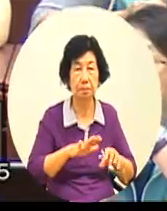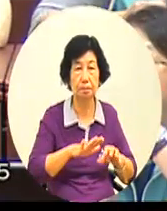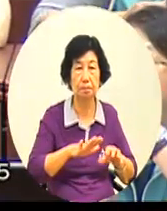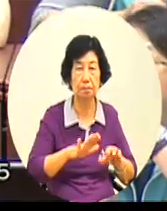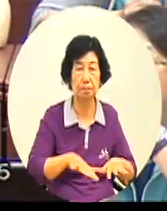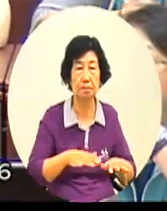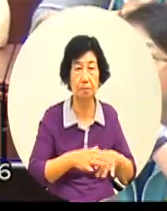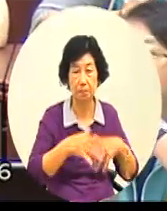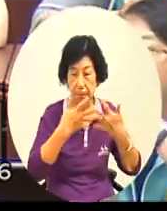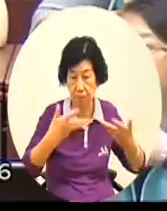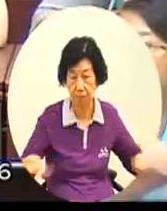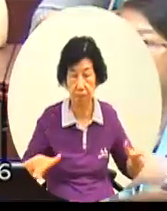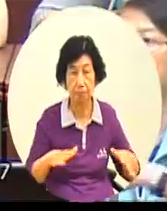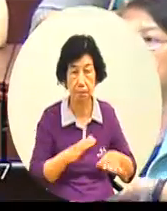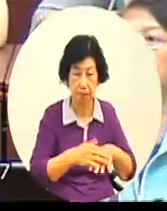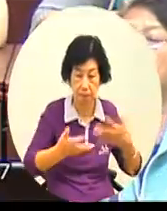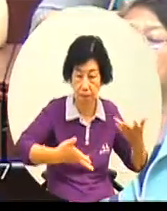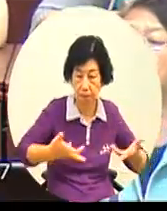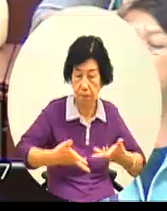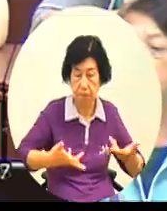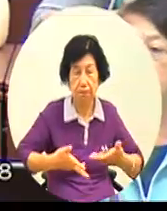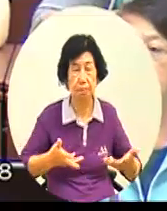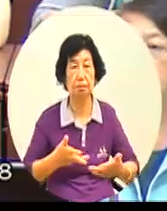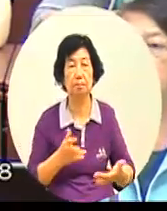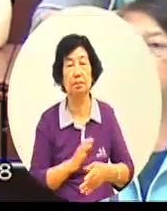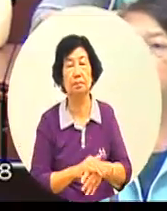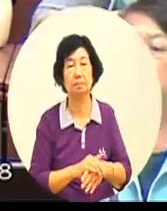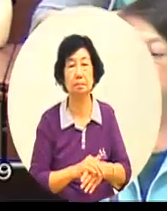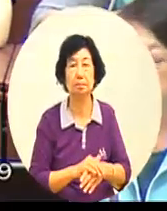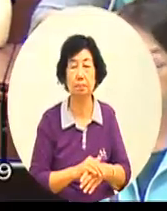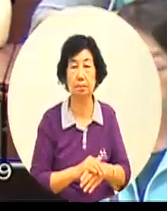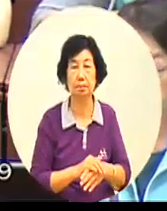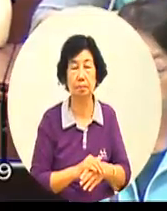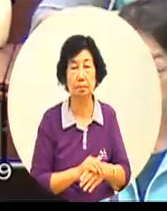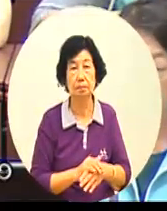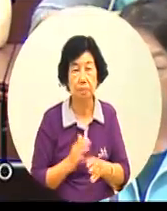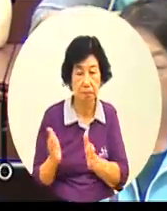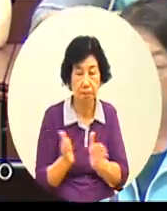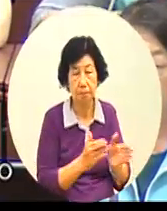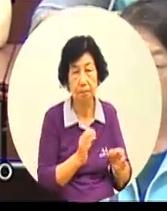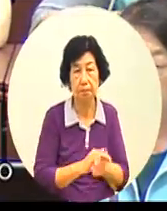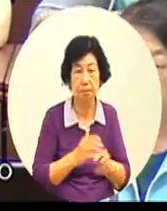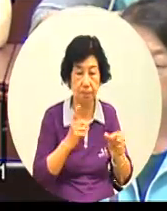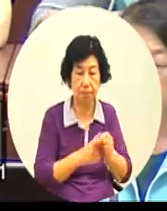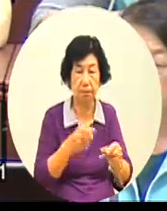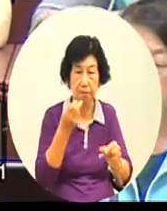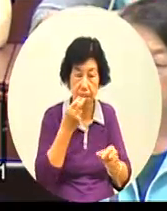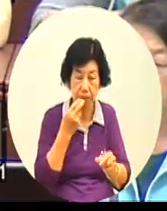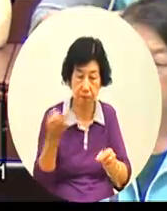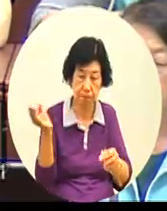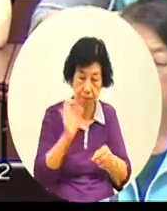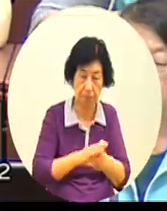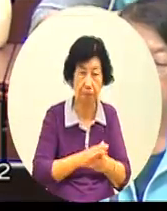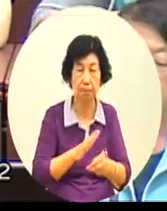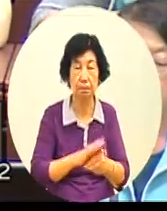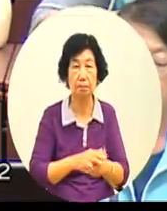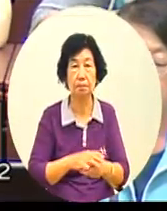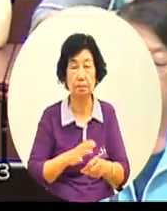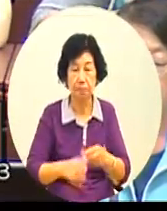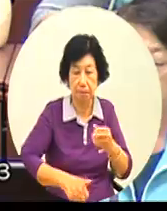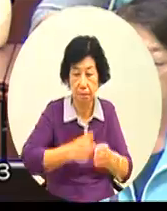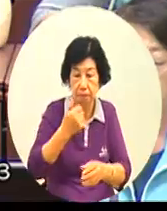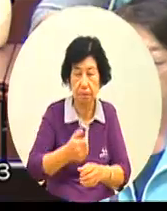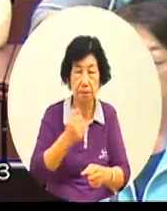们现在都非常，不管是中央的一些规范、补助的一些细项，跟我们一些相关的执法，哪